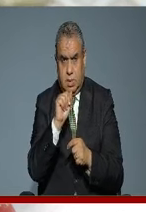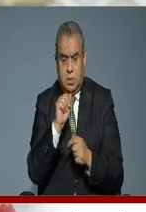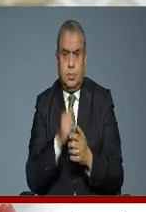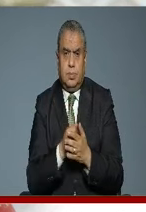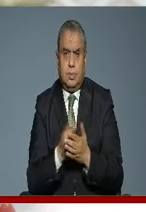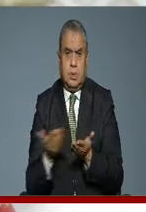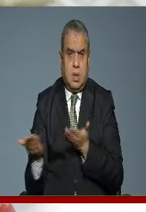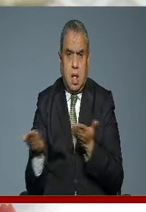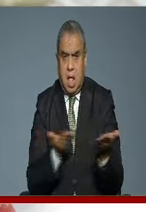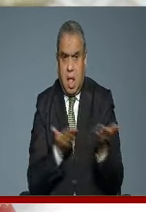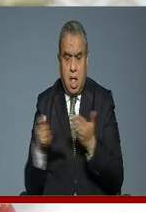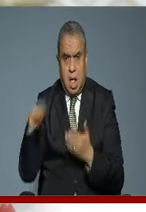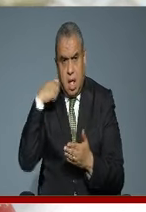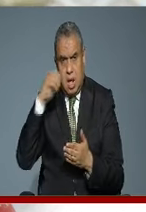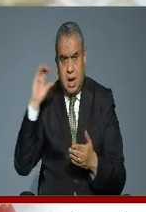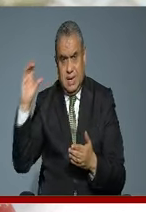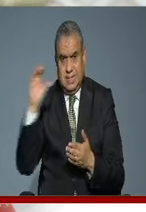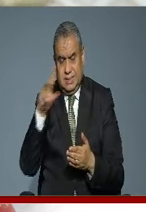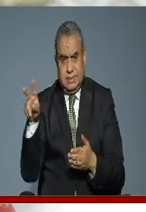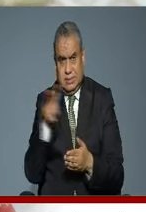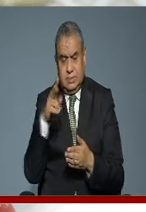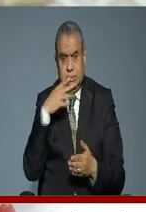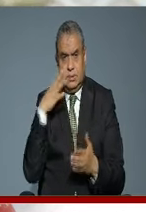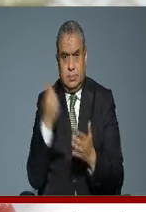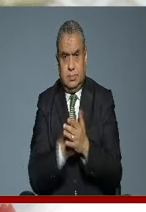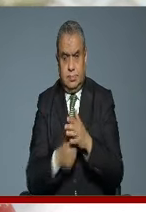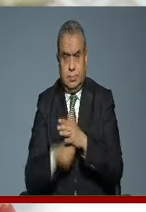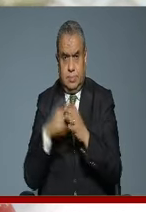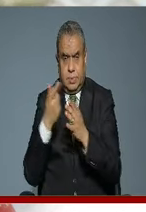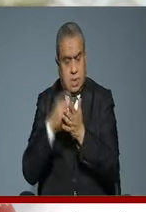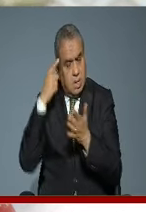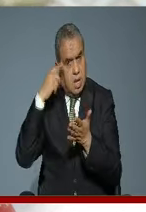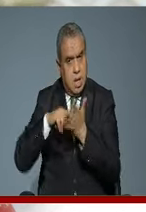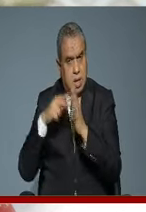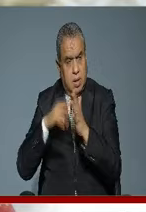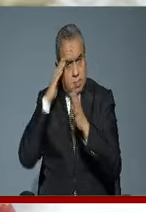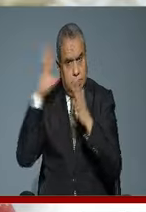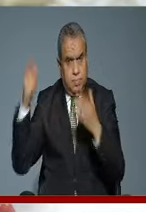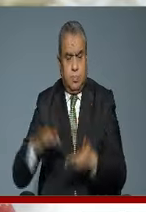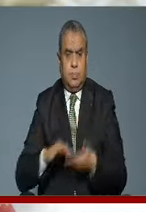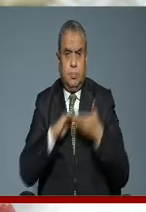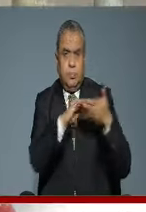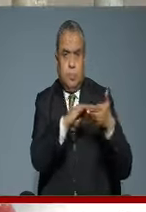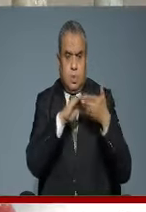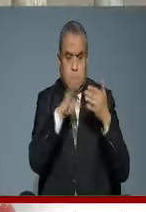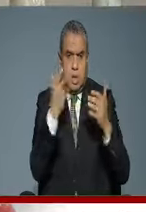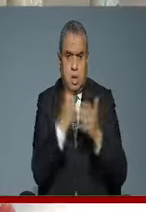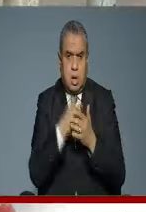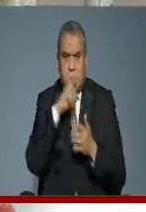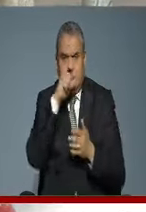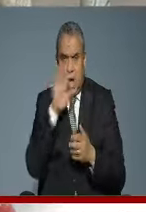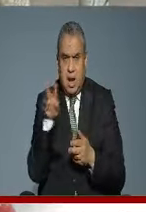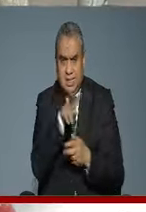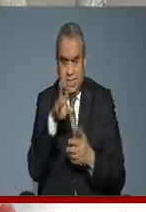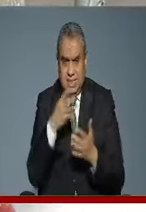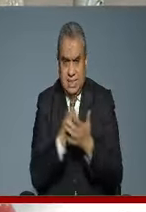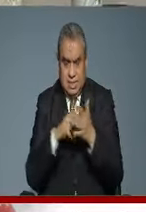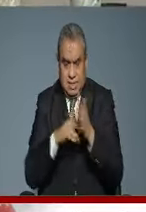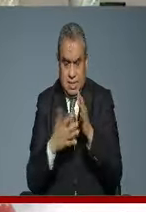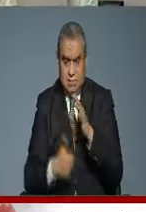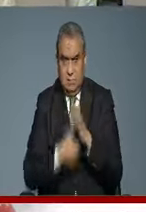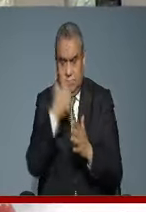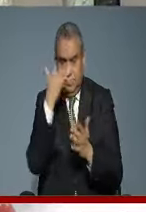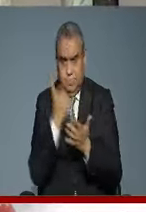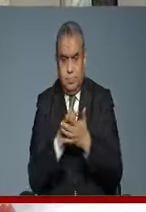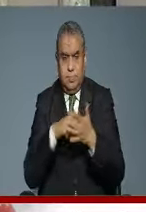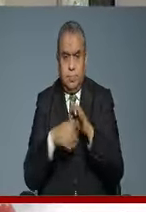فخامة الرئيس السيسي وشكرته لتضامنه والمساعدة المقدمة للبرازيل حتى يتسنى لنا أن